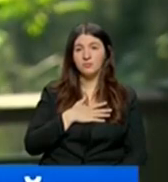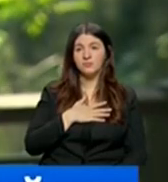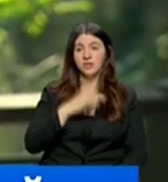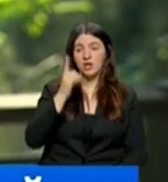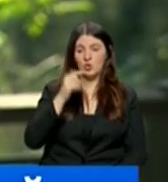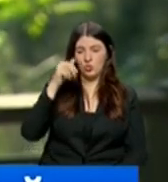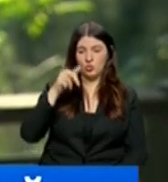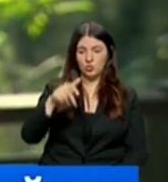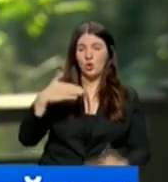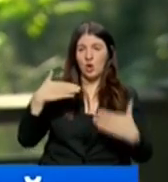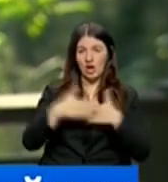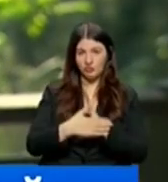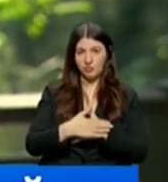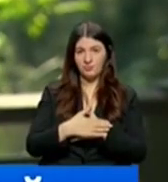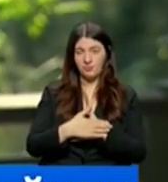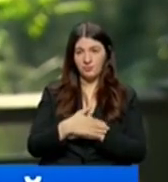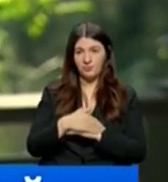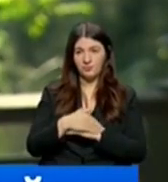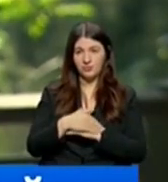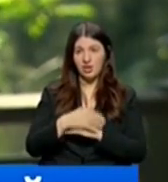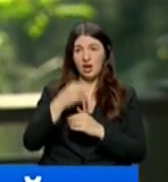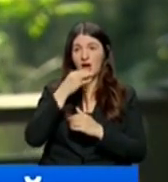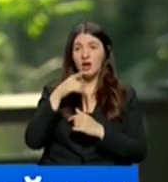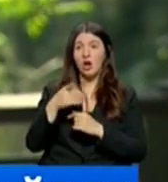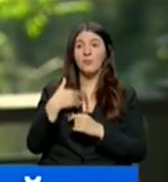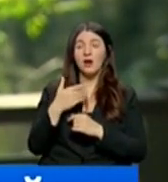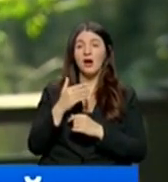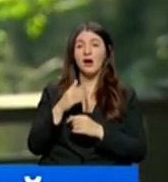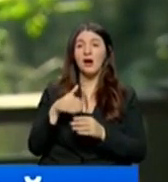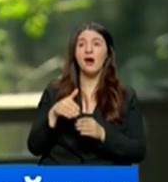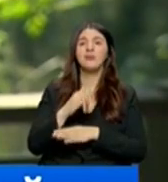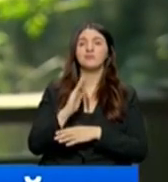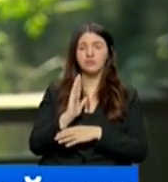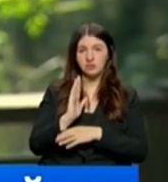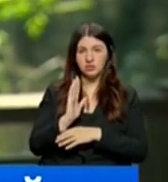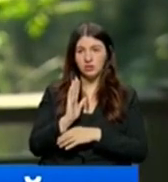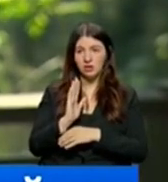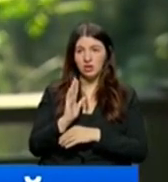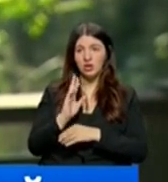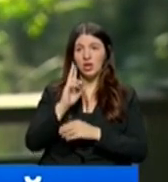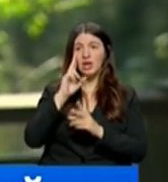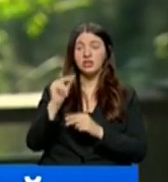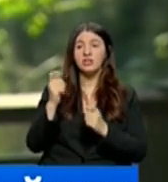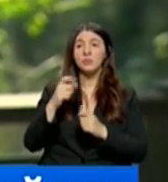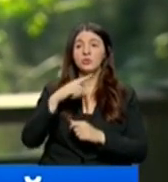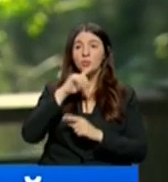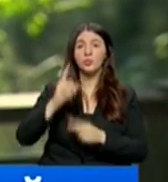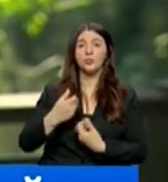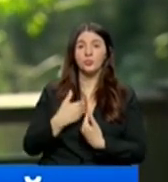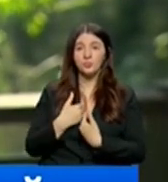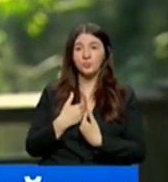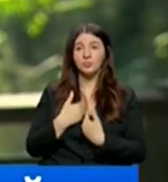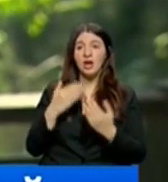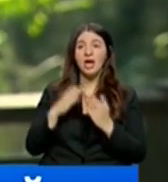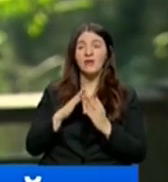İlk yürüyüş akşam. Ankara'ya henüz çıkmamıştık. Yatacak yeri bile zor buldum.